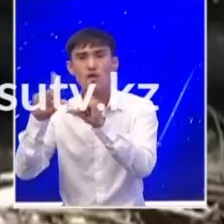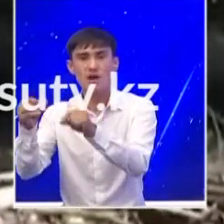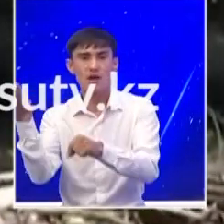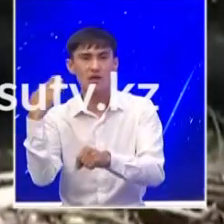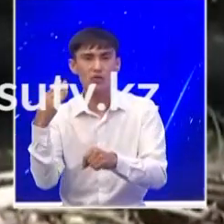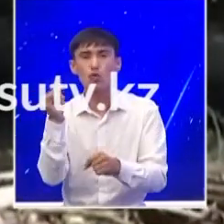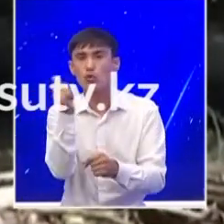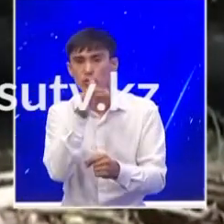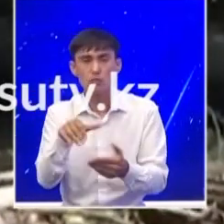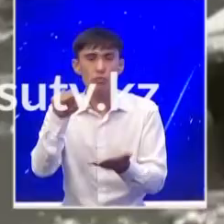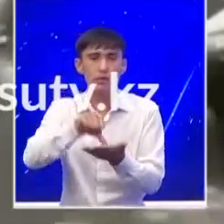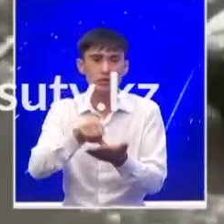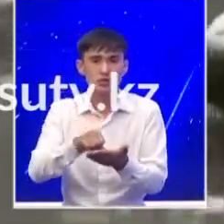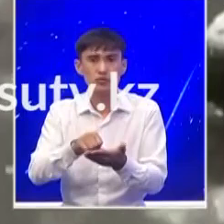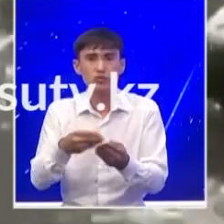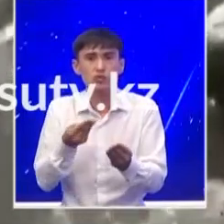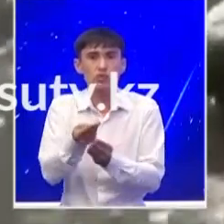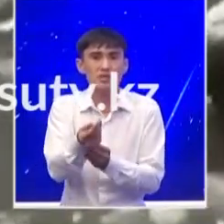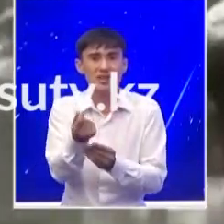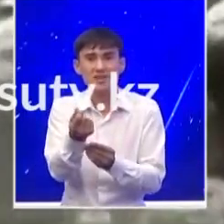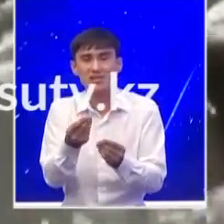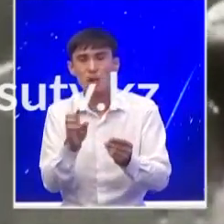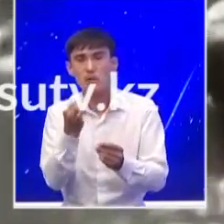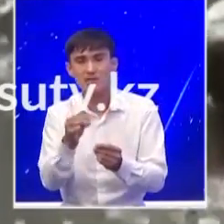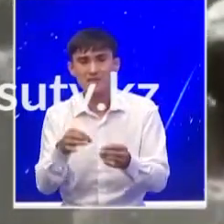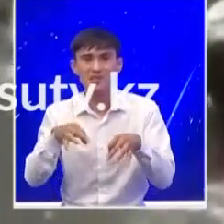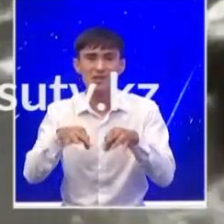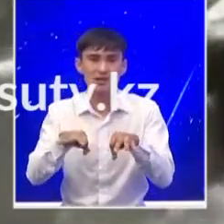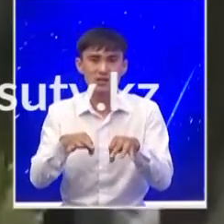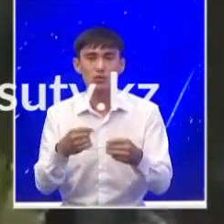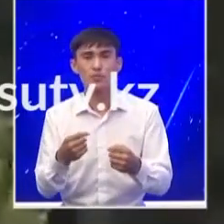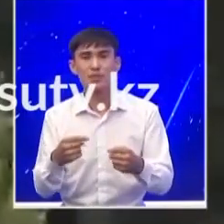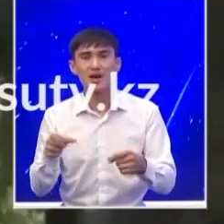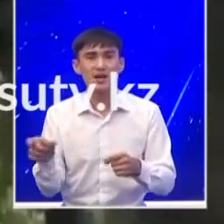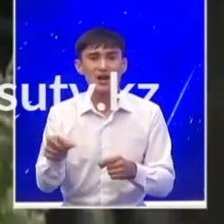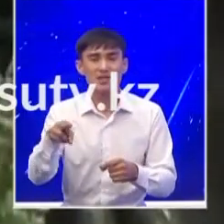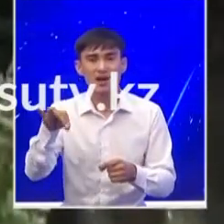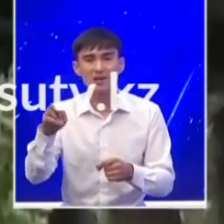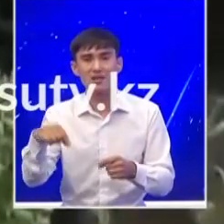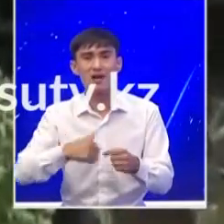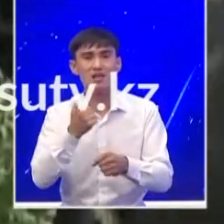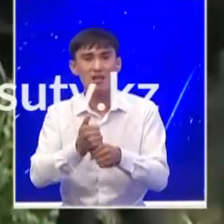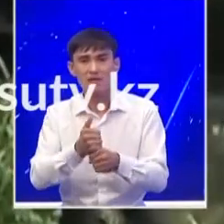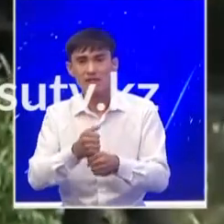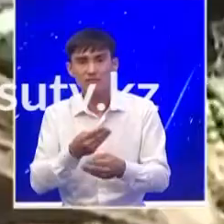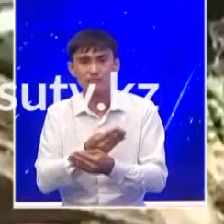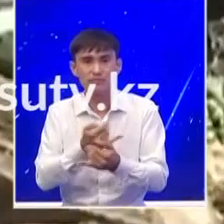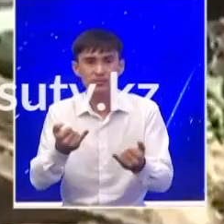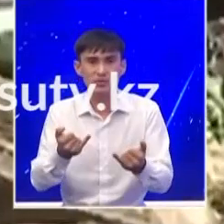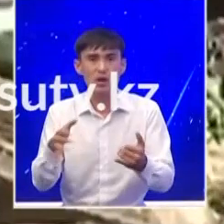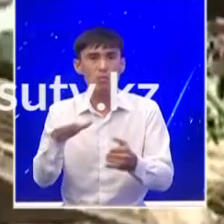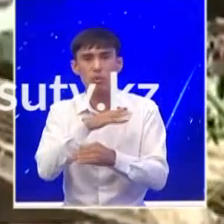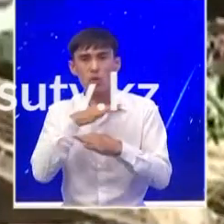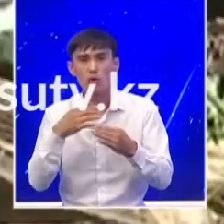присутствовать лично, шлют деньги на горючее и технику. Река Таргын – главная водная артерия для поселка. Более того, она, как и